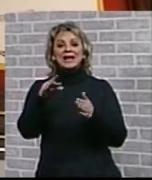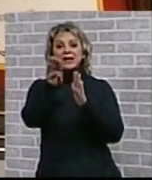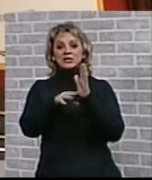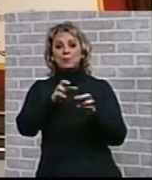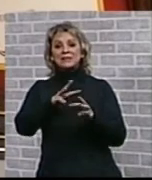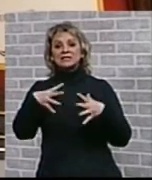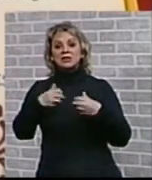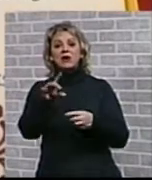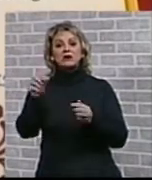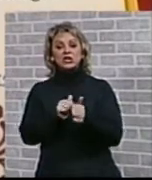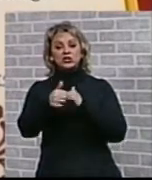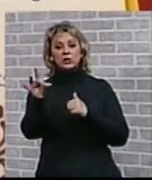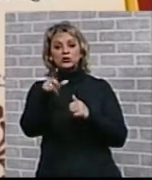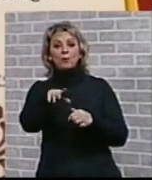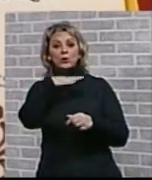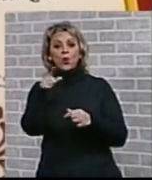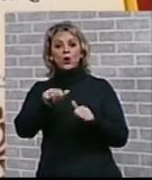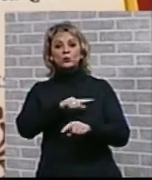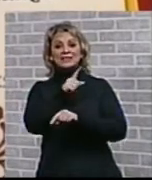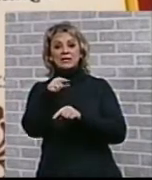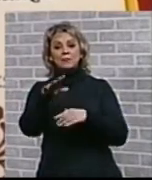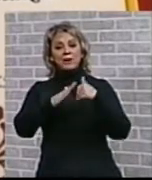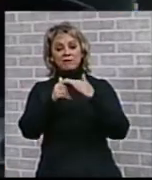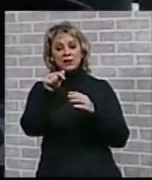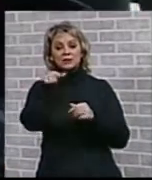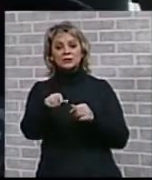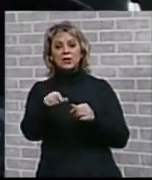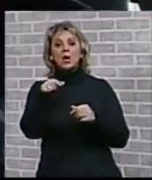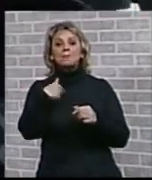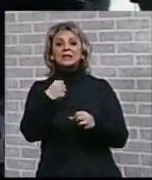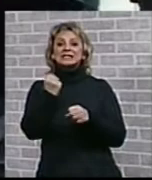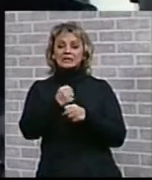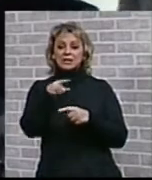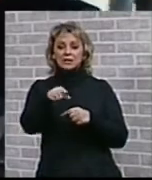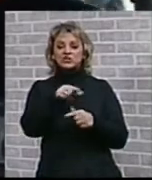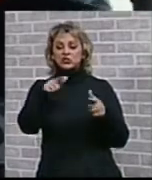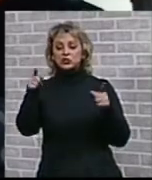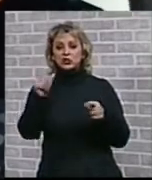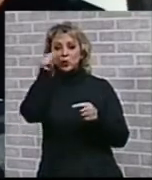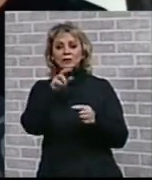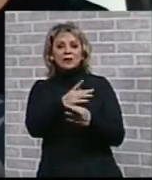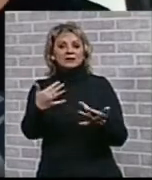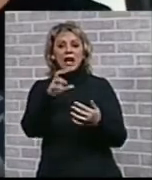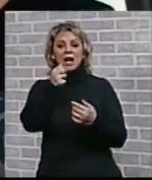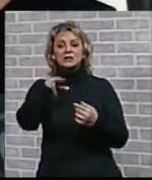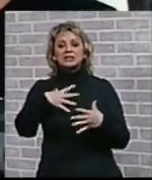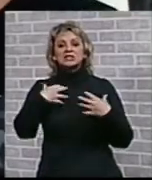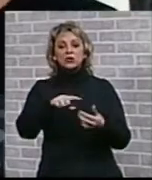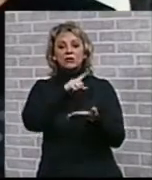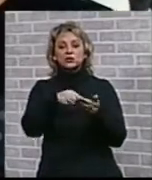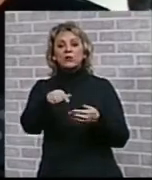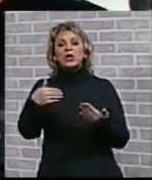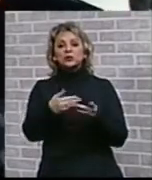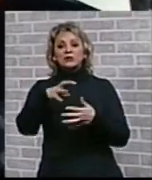Минздрава лидирует Ростов. И во многом за счет усиления профилактики. Мы устраивали в течение года различные акции. Это «Здоровый Ростов», «Новый